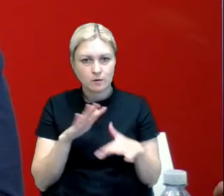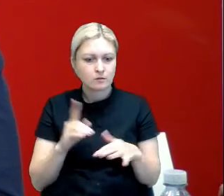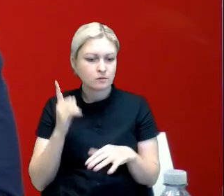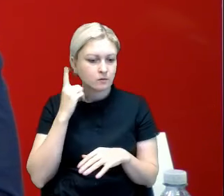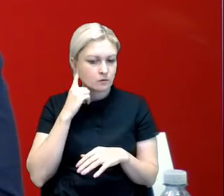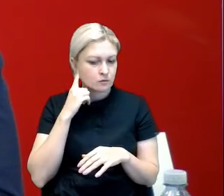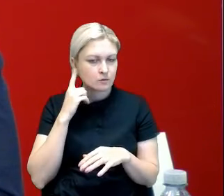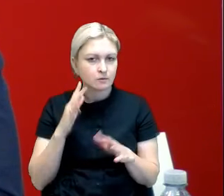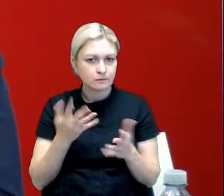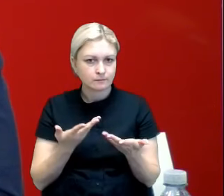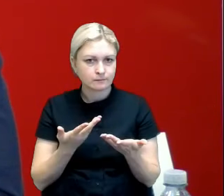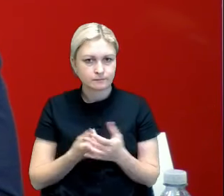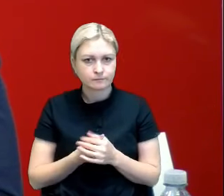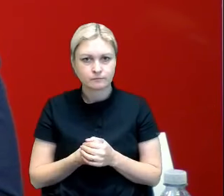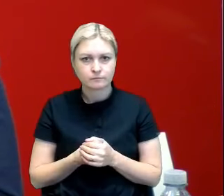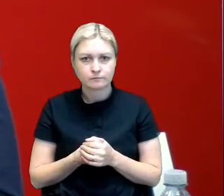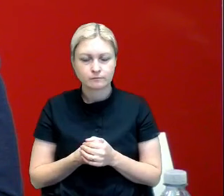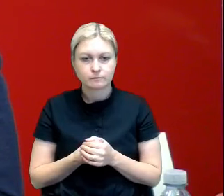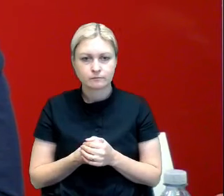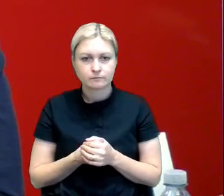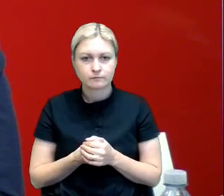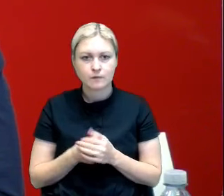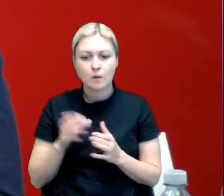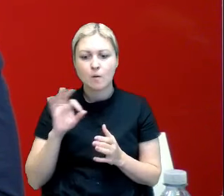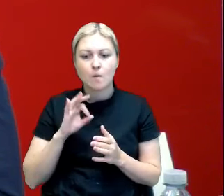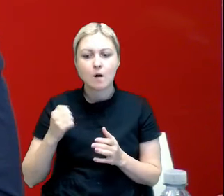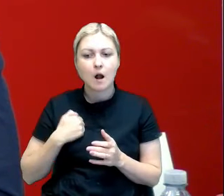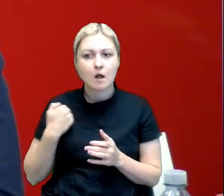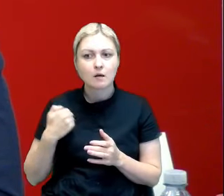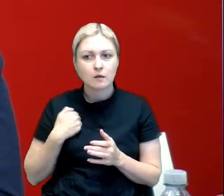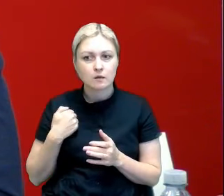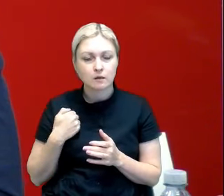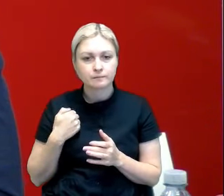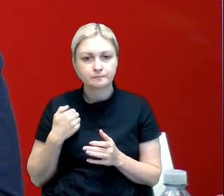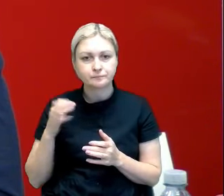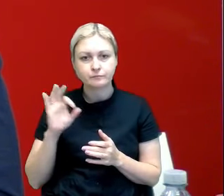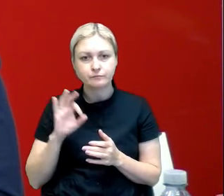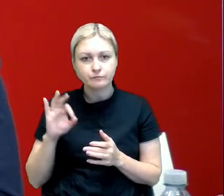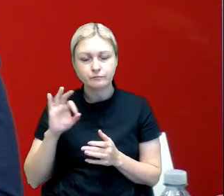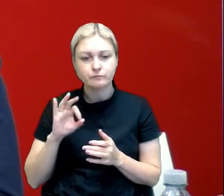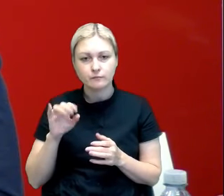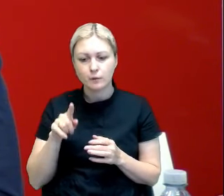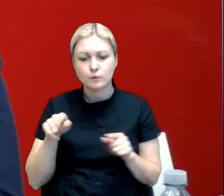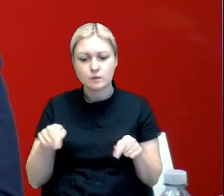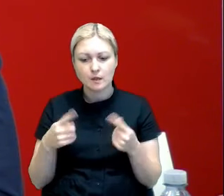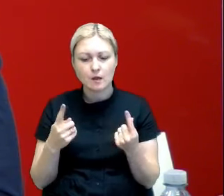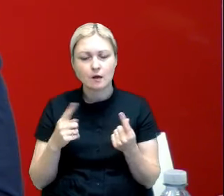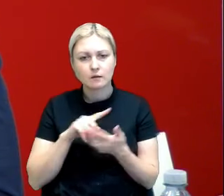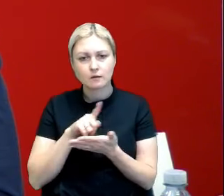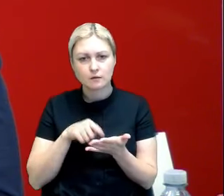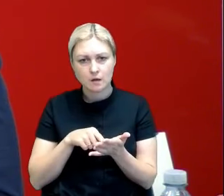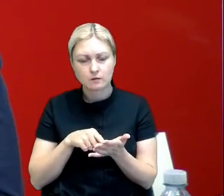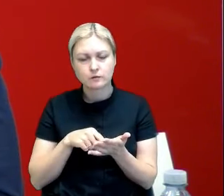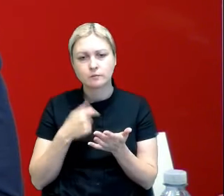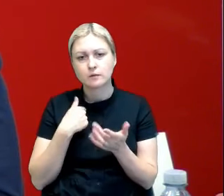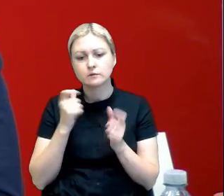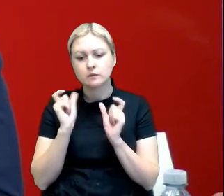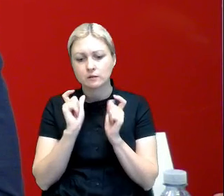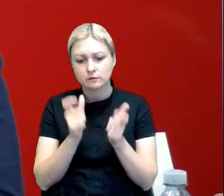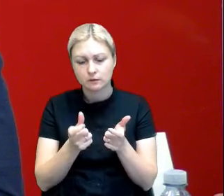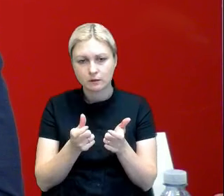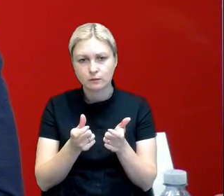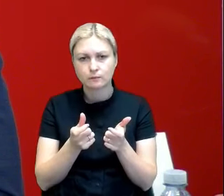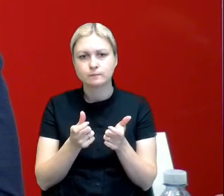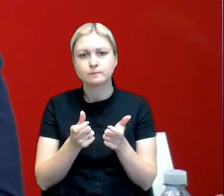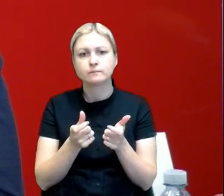dėl dėl karinio m l umo jūs keliat klausimą ir aš praeitą sykį minėjau atsakant jums kad